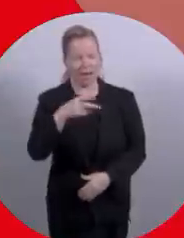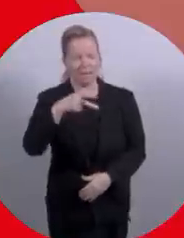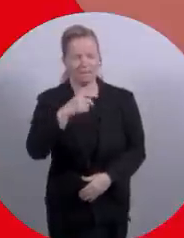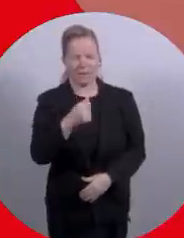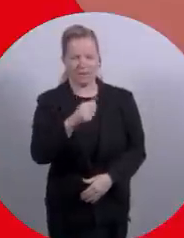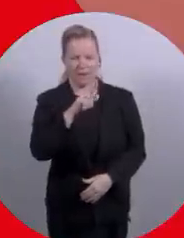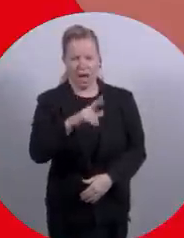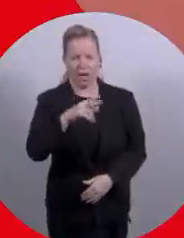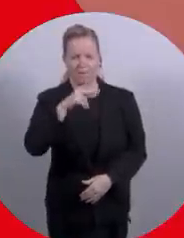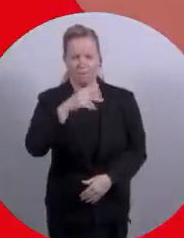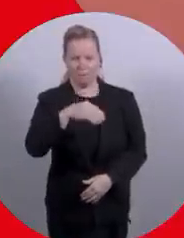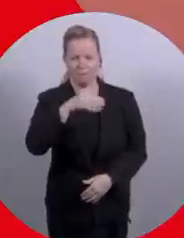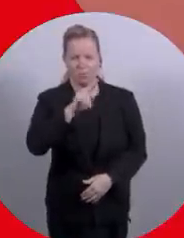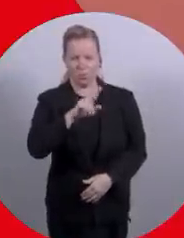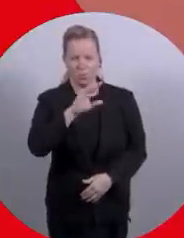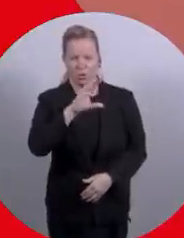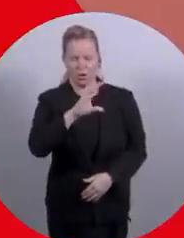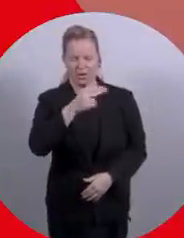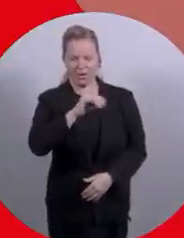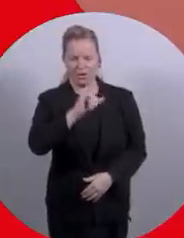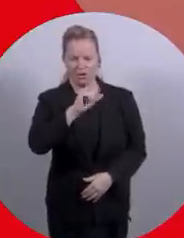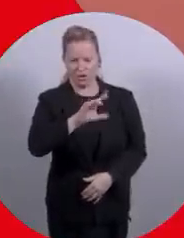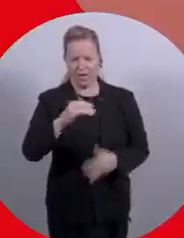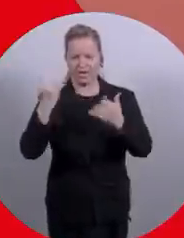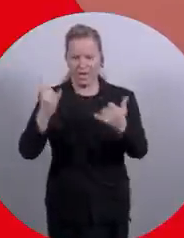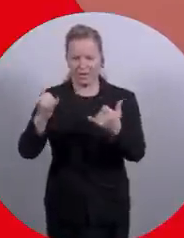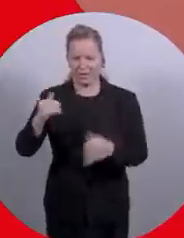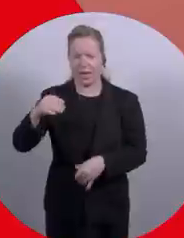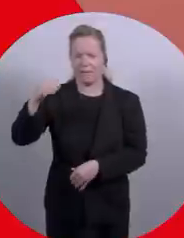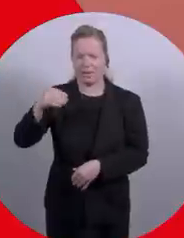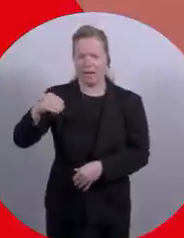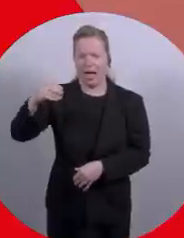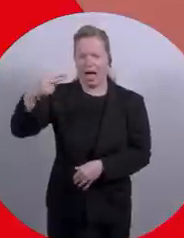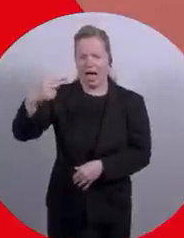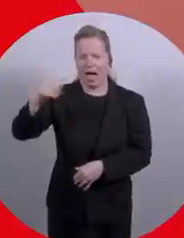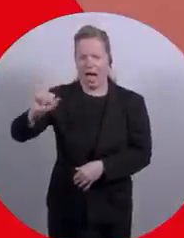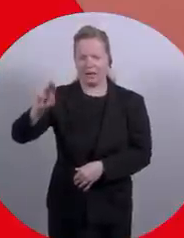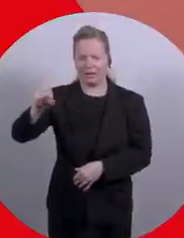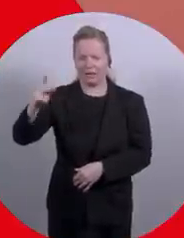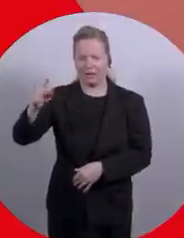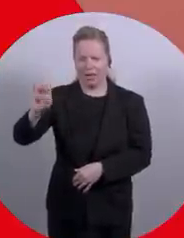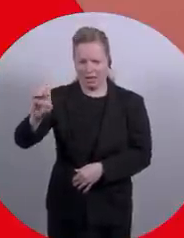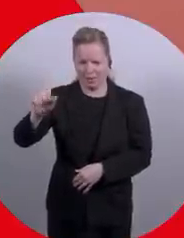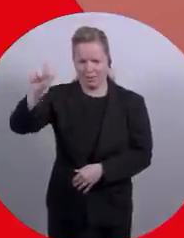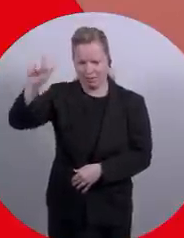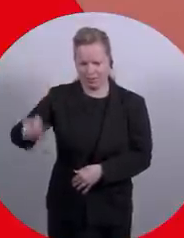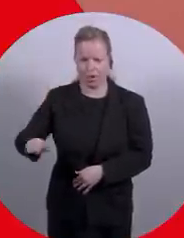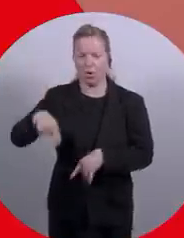Marina Hanke und den Vorbereitung Paul Stich und Andreas Mailand Pokorny